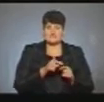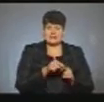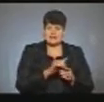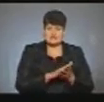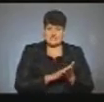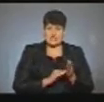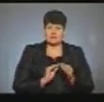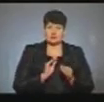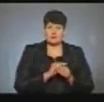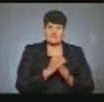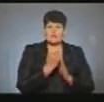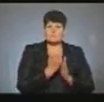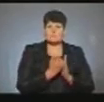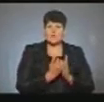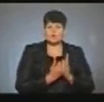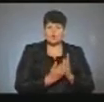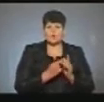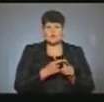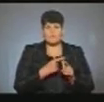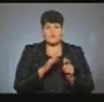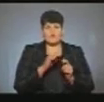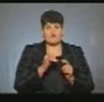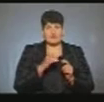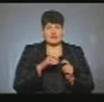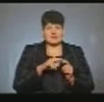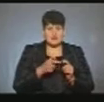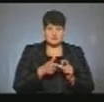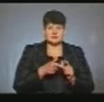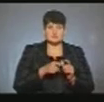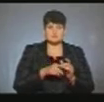додати протокол або витяг з протоколу, якого має бути відображено, що